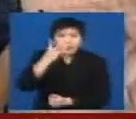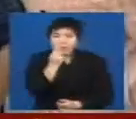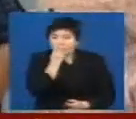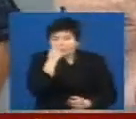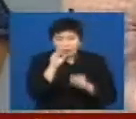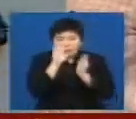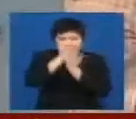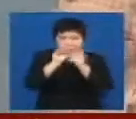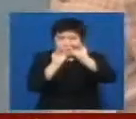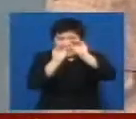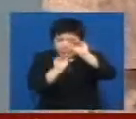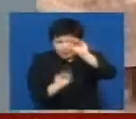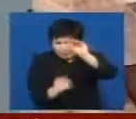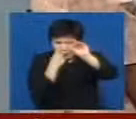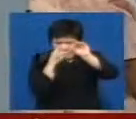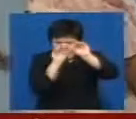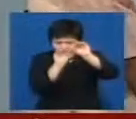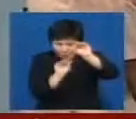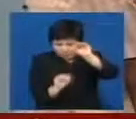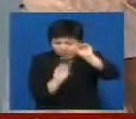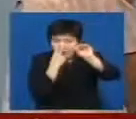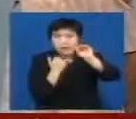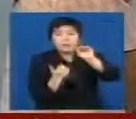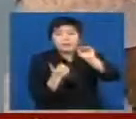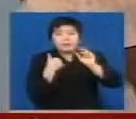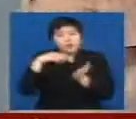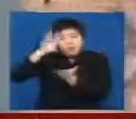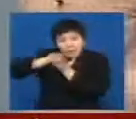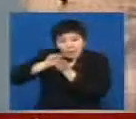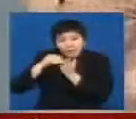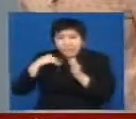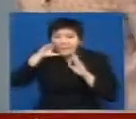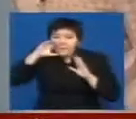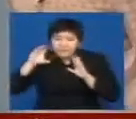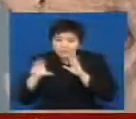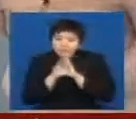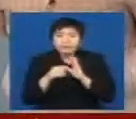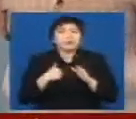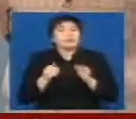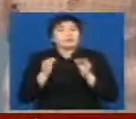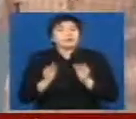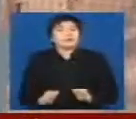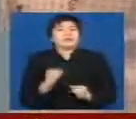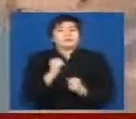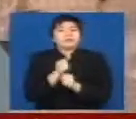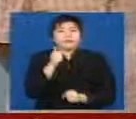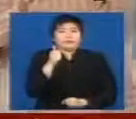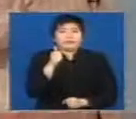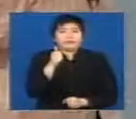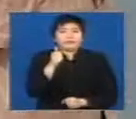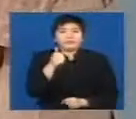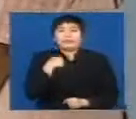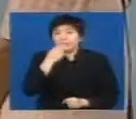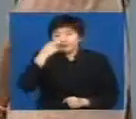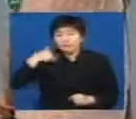อยู่ที่ศูนย์กลางสามารถเห็นพวกนี้ได้มีข้อมูลมีภาพสามารถทำให้ตัดการตัดสินใจดียิ่งขึ้น ที่เมื่อกี้ผมเห็นตู้ตรงนั้นจะมีเป็น